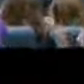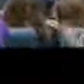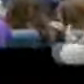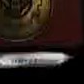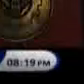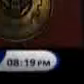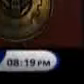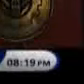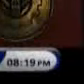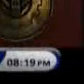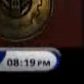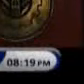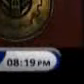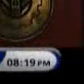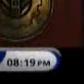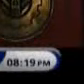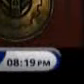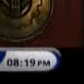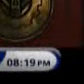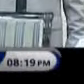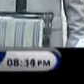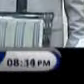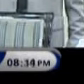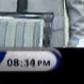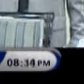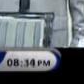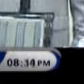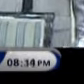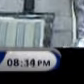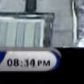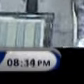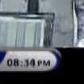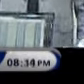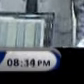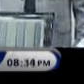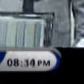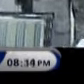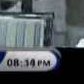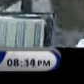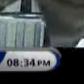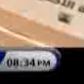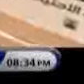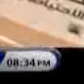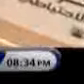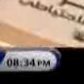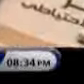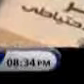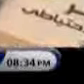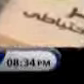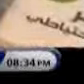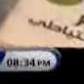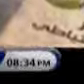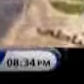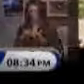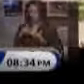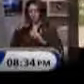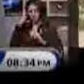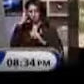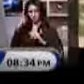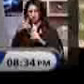القادة الإبداع. احتفل مركز إعداد القادة بتكريم الأديب العالمي الدكتور علاء الأصواني لإثرائه الحياة